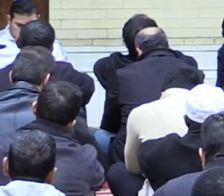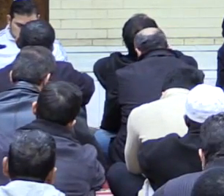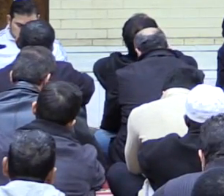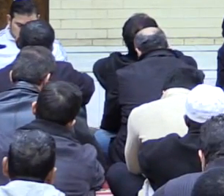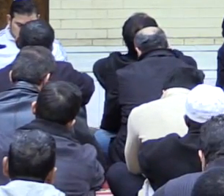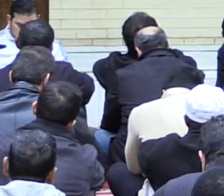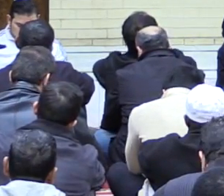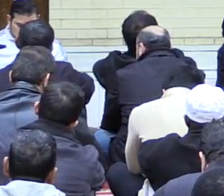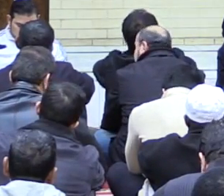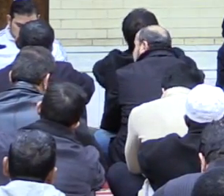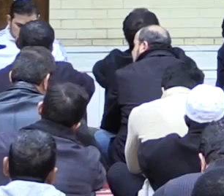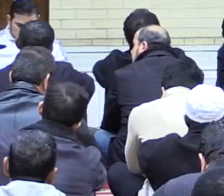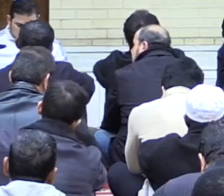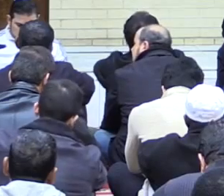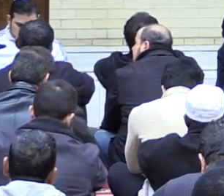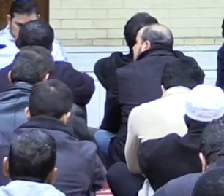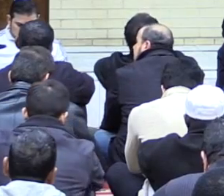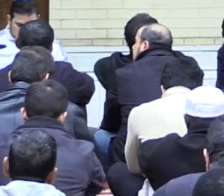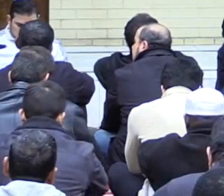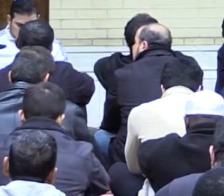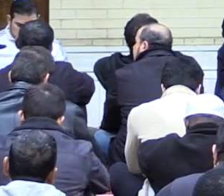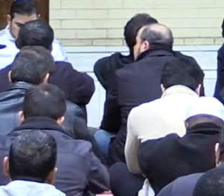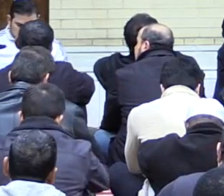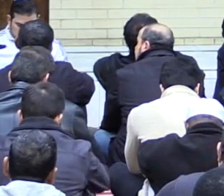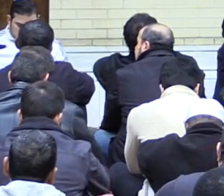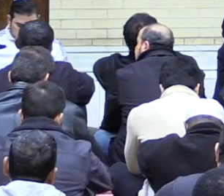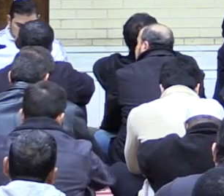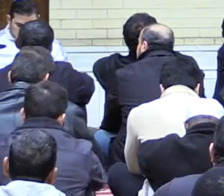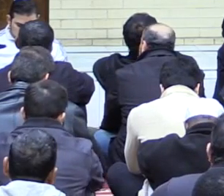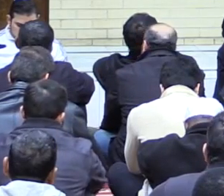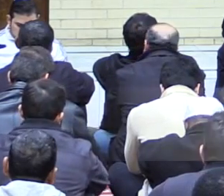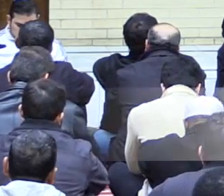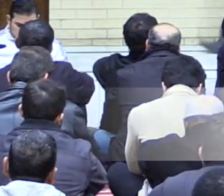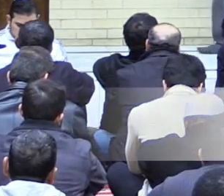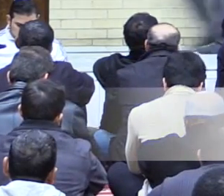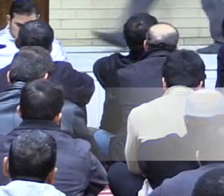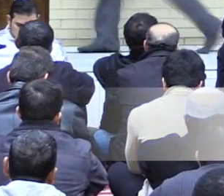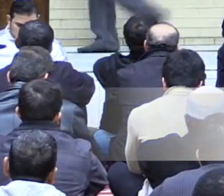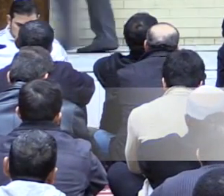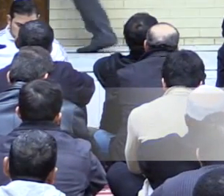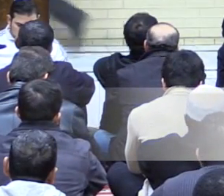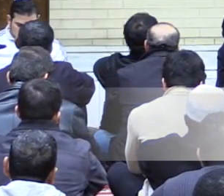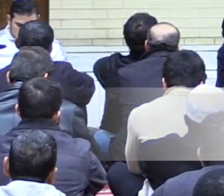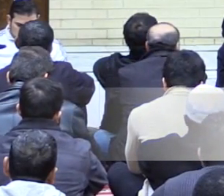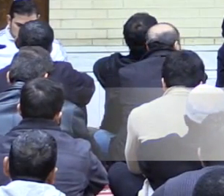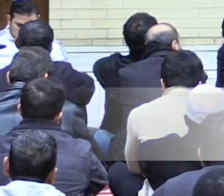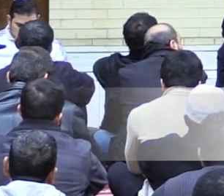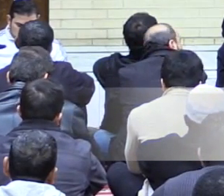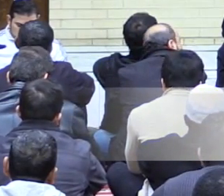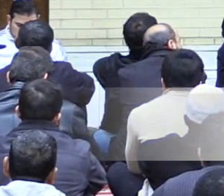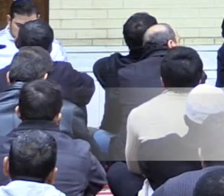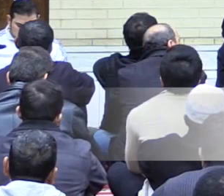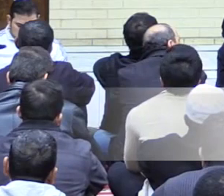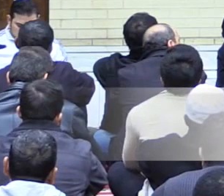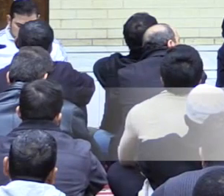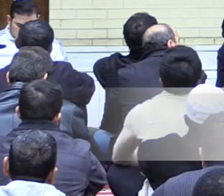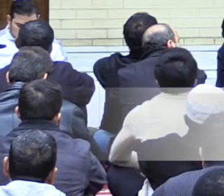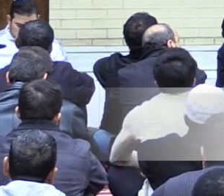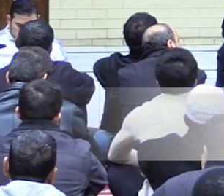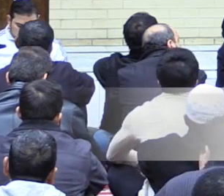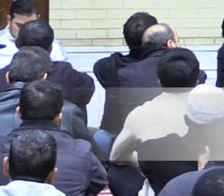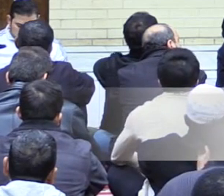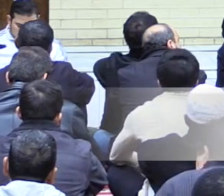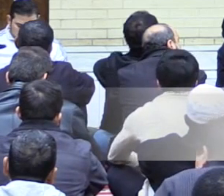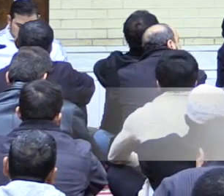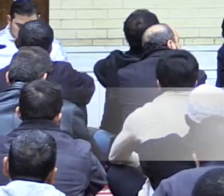سنته وأمتنا على ملته واحشرنا تحت لوائه وأوردنا حوضه واسقنا من يده الشريفة